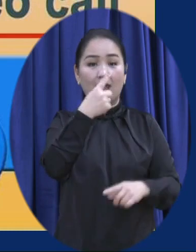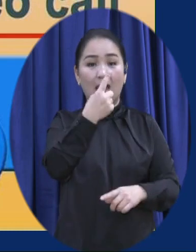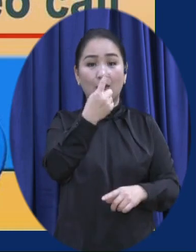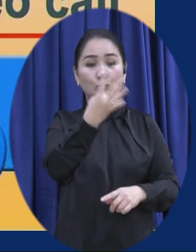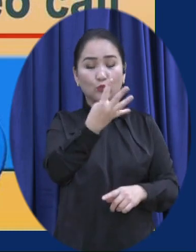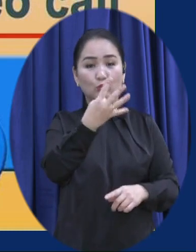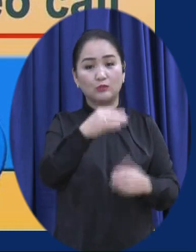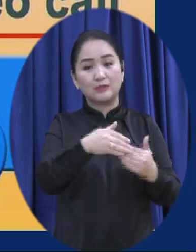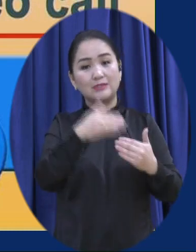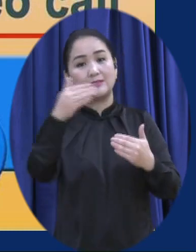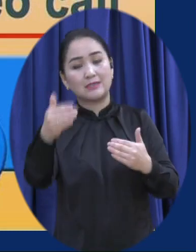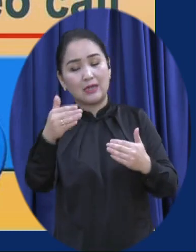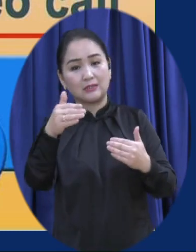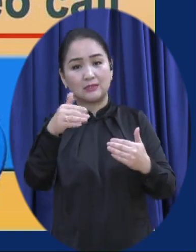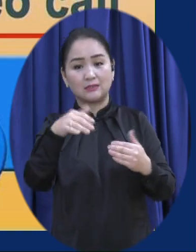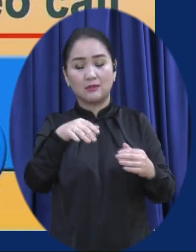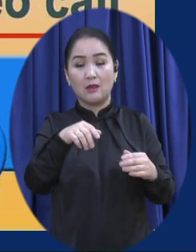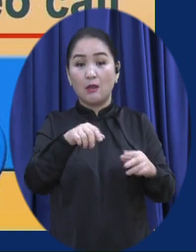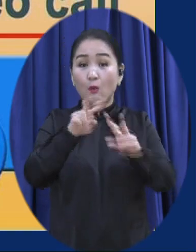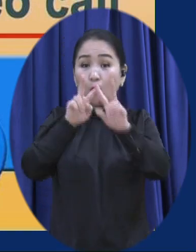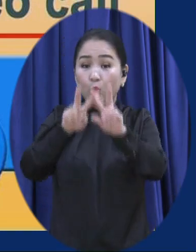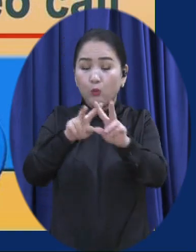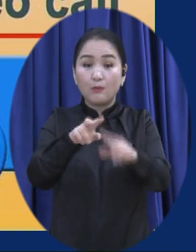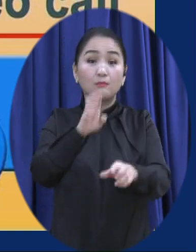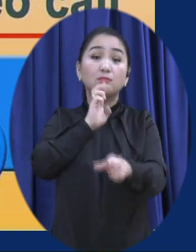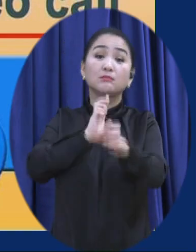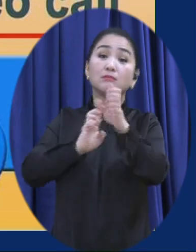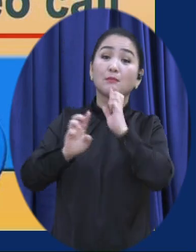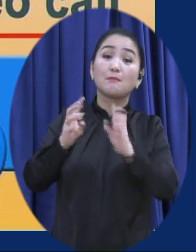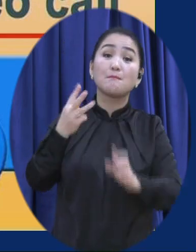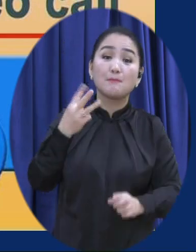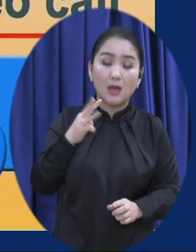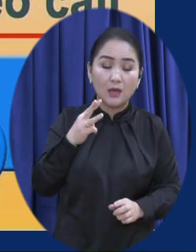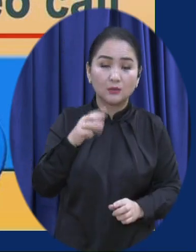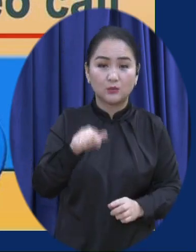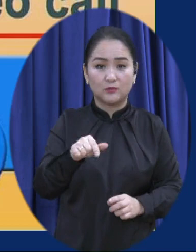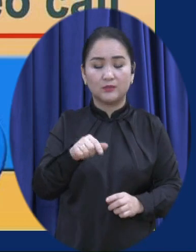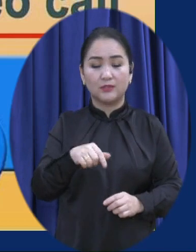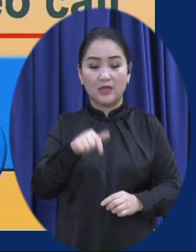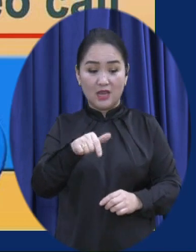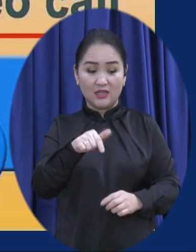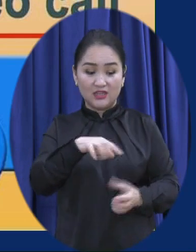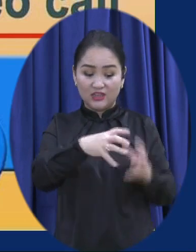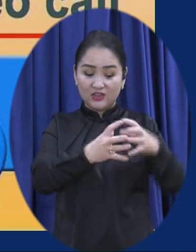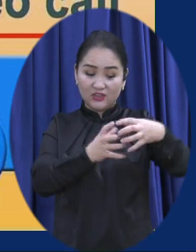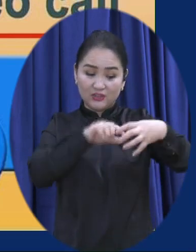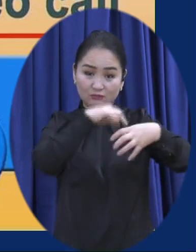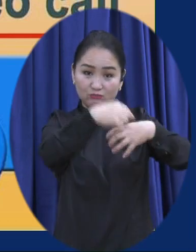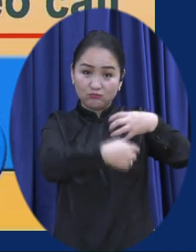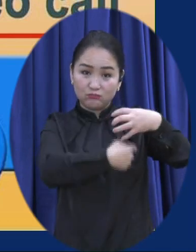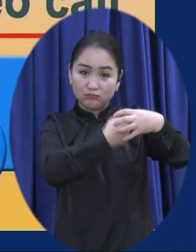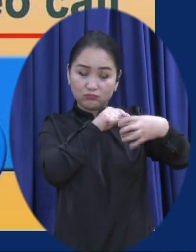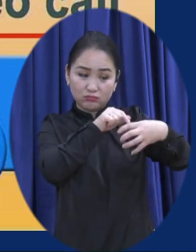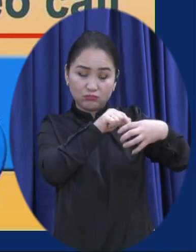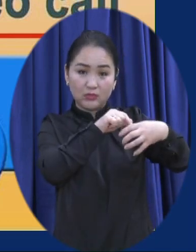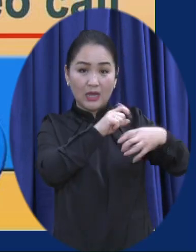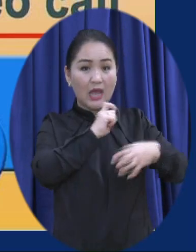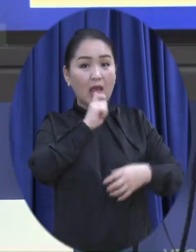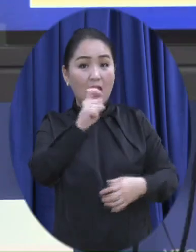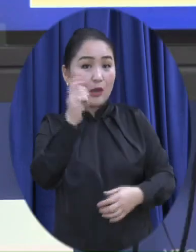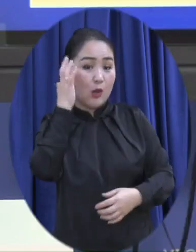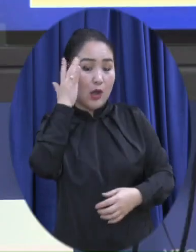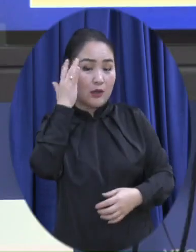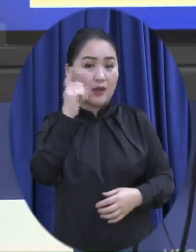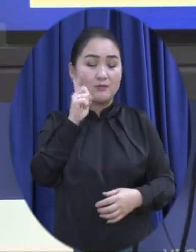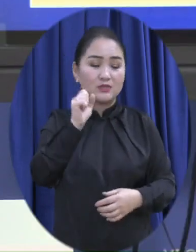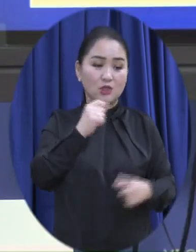хоног тэгээд цаашаага үргэлжлэх эрсдэлтэй. За энэ арга хэмжээг бол харин Дэлхийн нийтийн жишгээр энэ одоо хариу арга хэмжээ, хөл